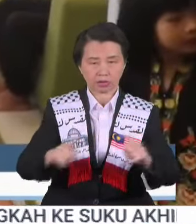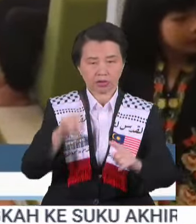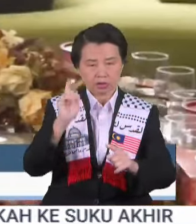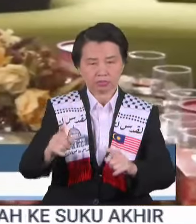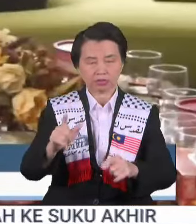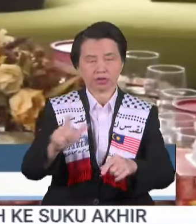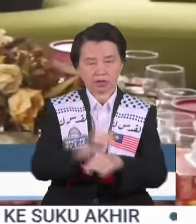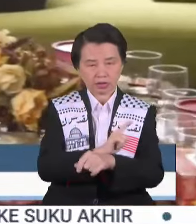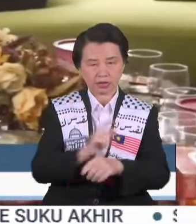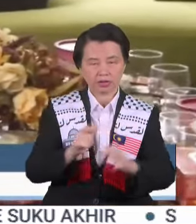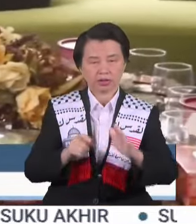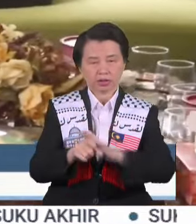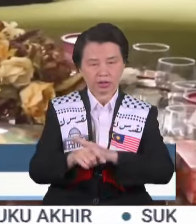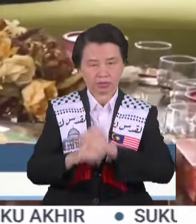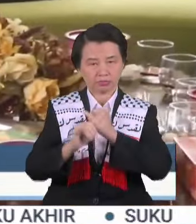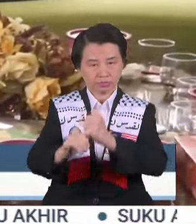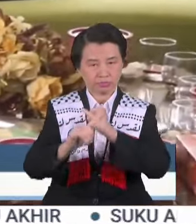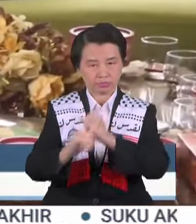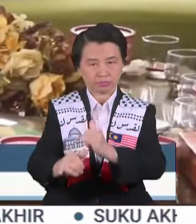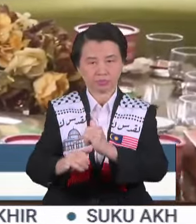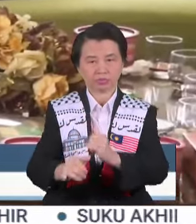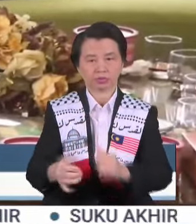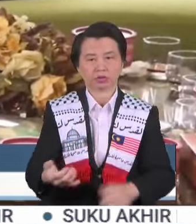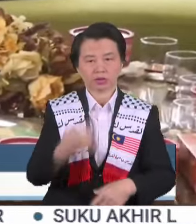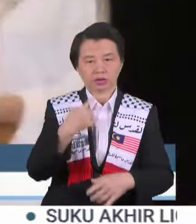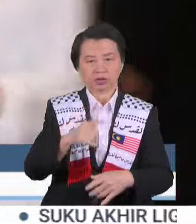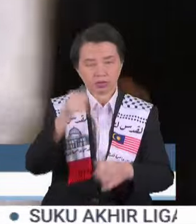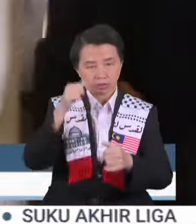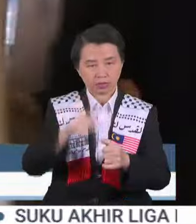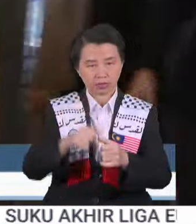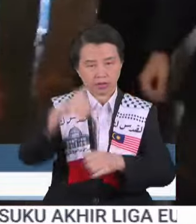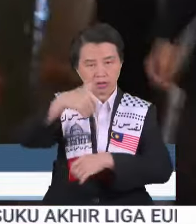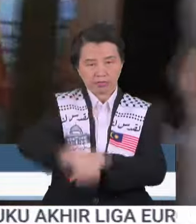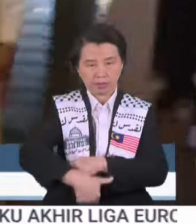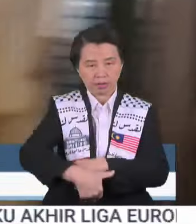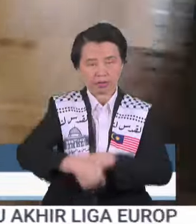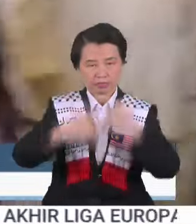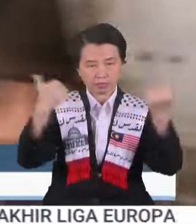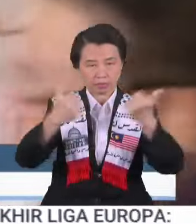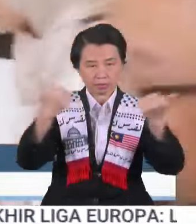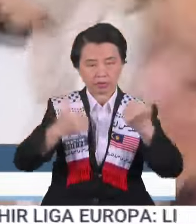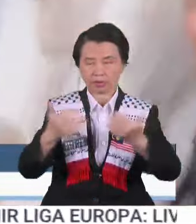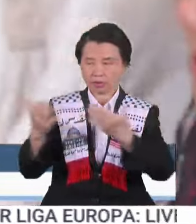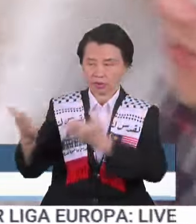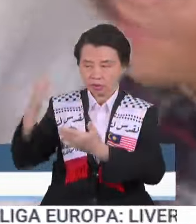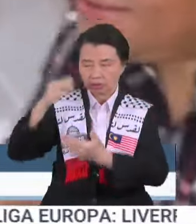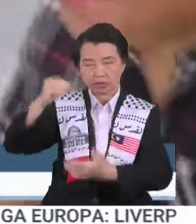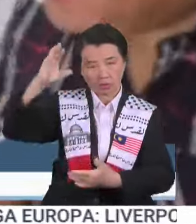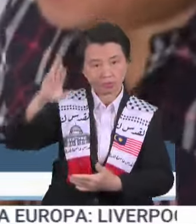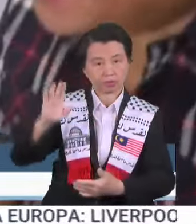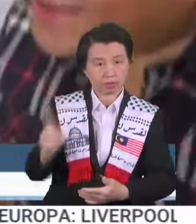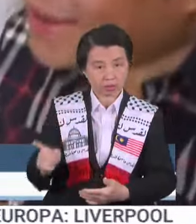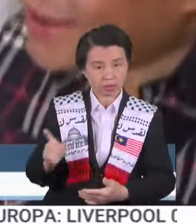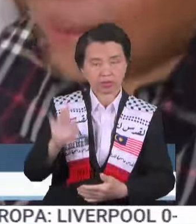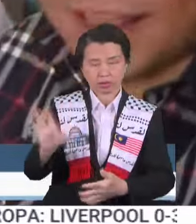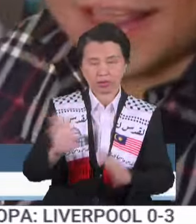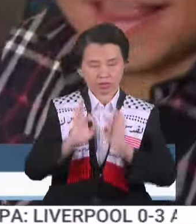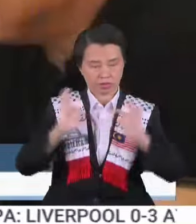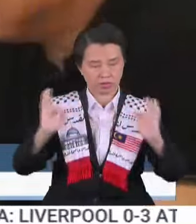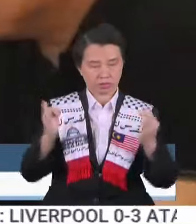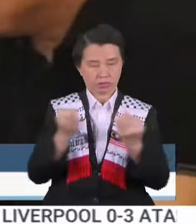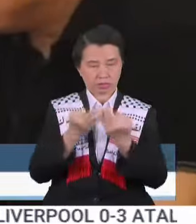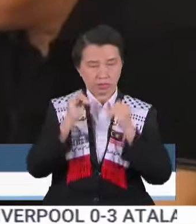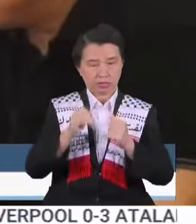saling melengkapi antara satu sama lain. Mengimbau malam menjelang lebaran, jelas Abang Kamaruzaman, beliau sekeluarga